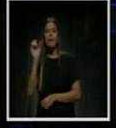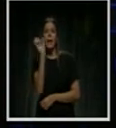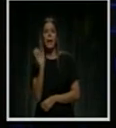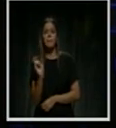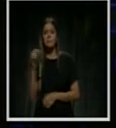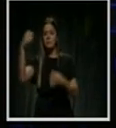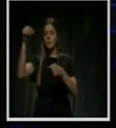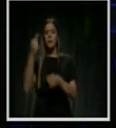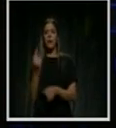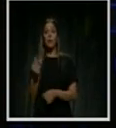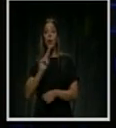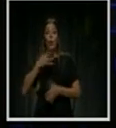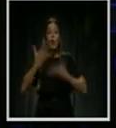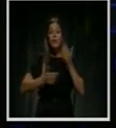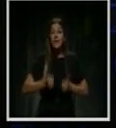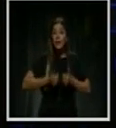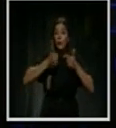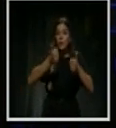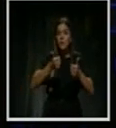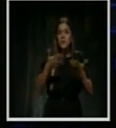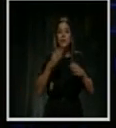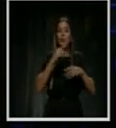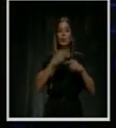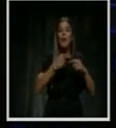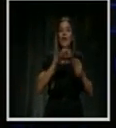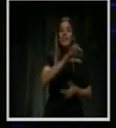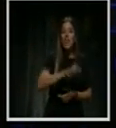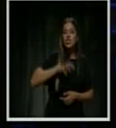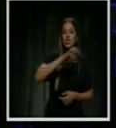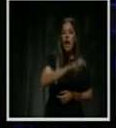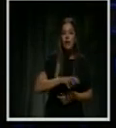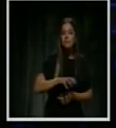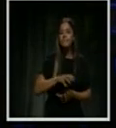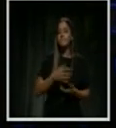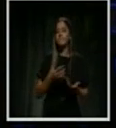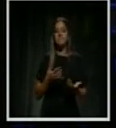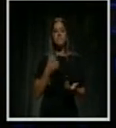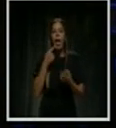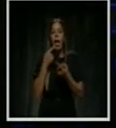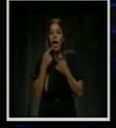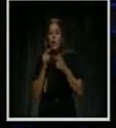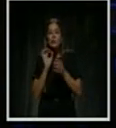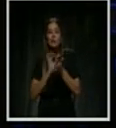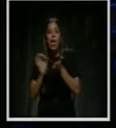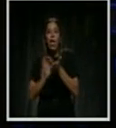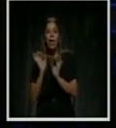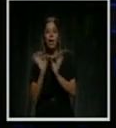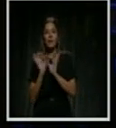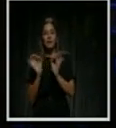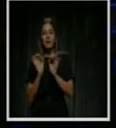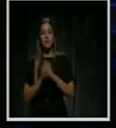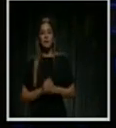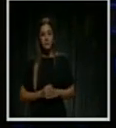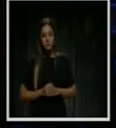materji importanti għall-pajjiż fuq livell Ewropew dak tat-tassazzjoni fejn deħlina l-sfida mhux żgħira biex nippreservaw dak li